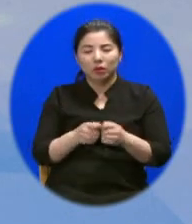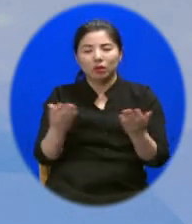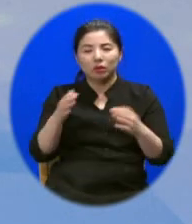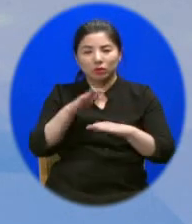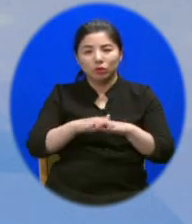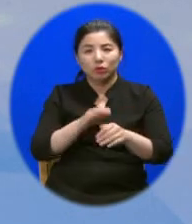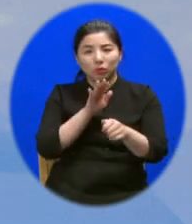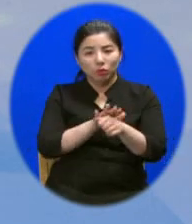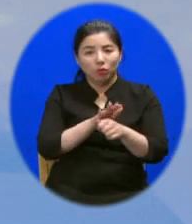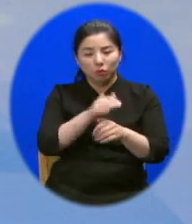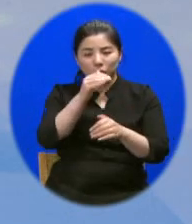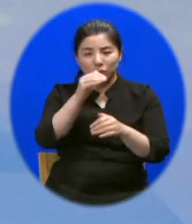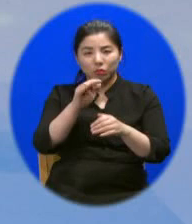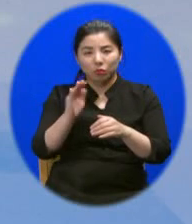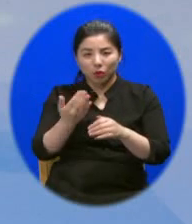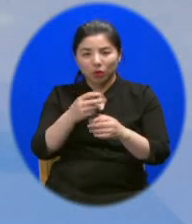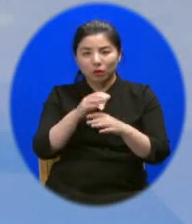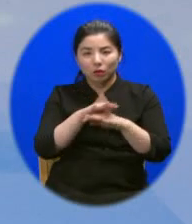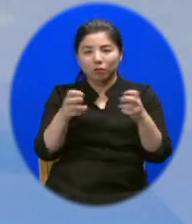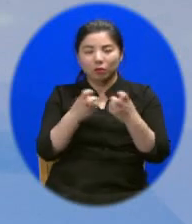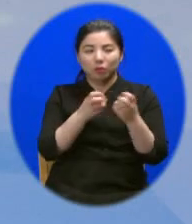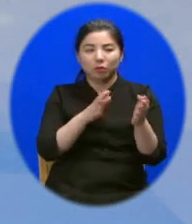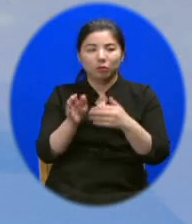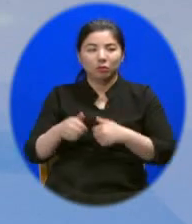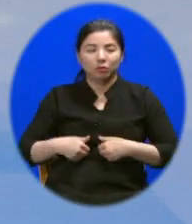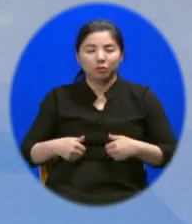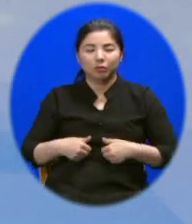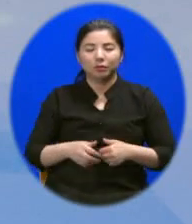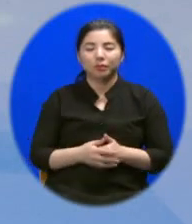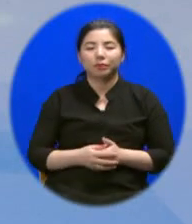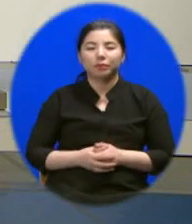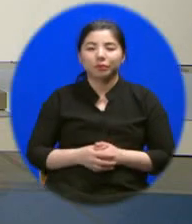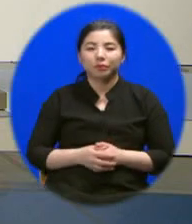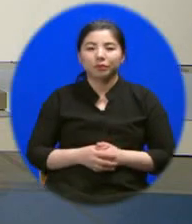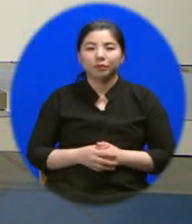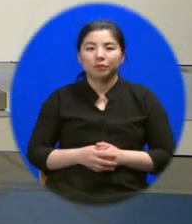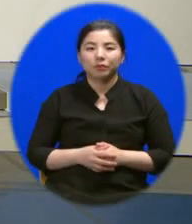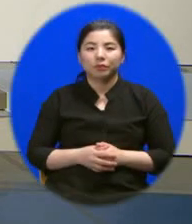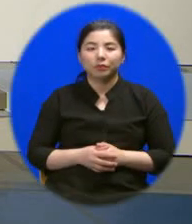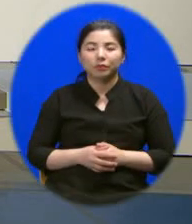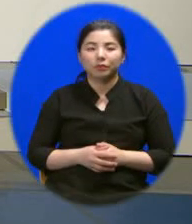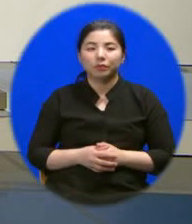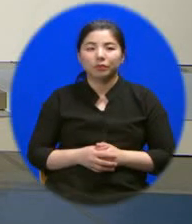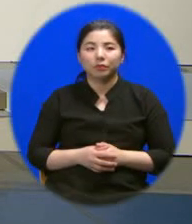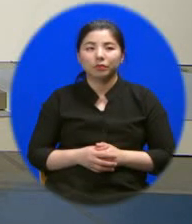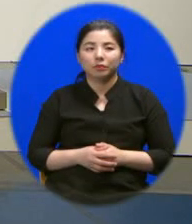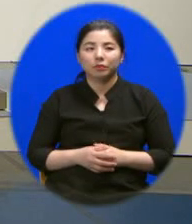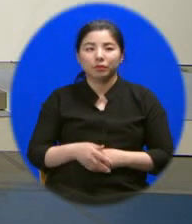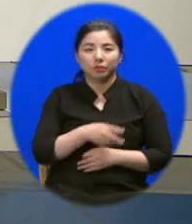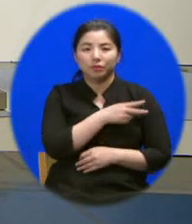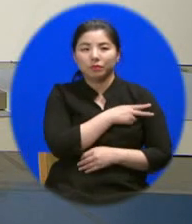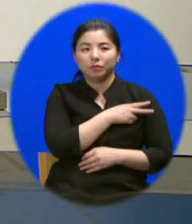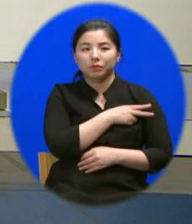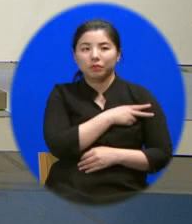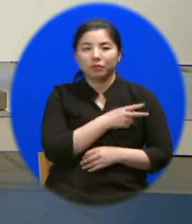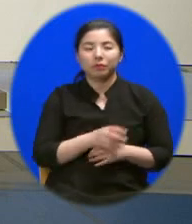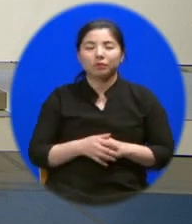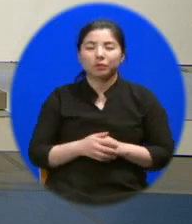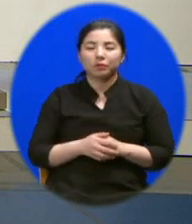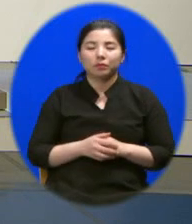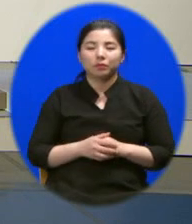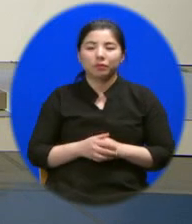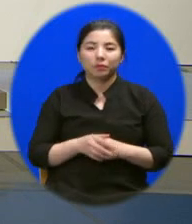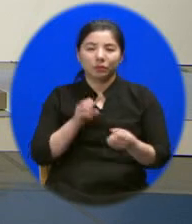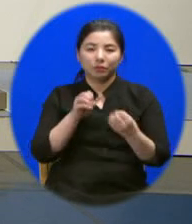보탬이 되는 대책을 강구해야 될 것으로 생각합니다 4 다음은 경제에서 후보 순서 및 아 역시